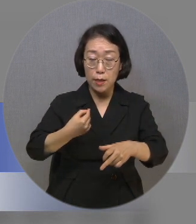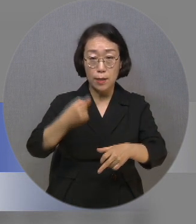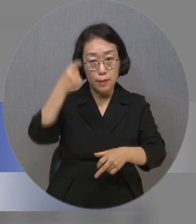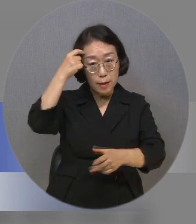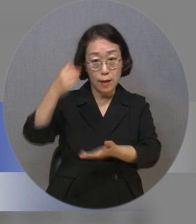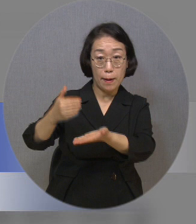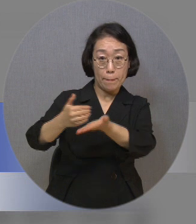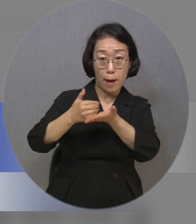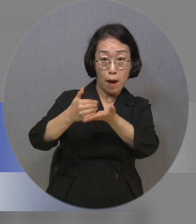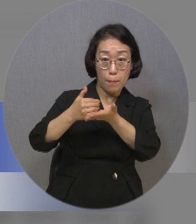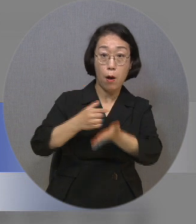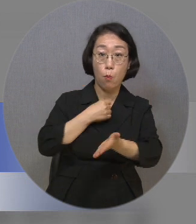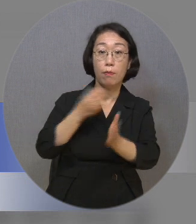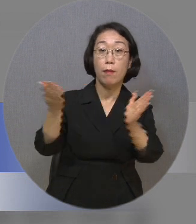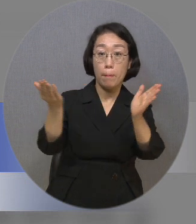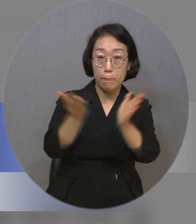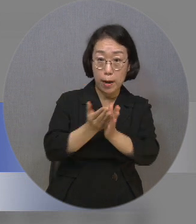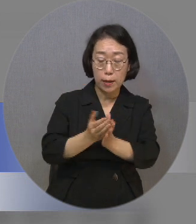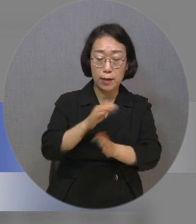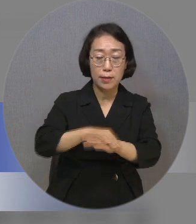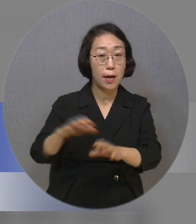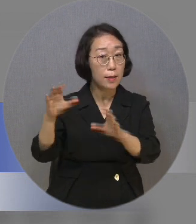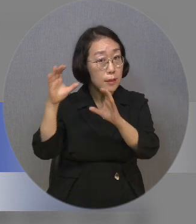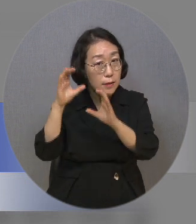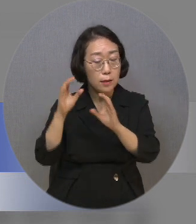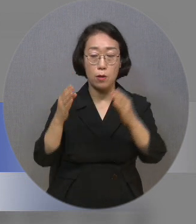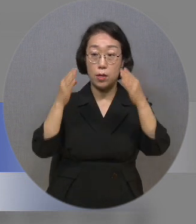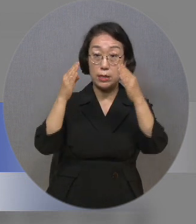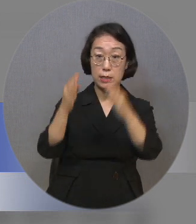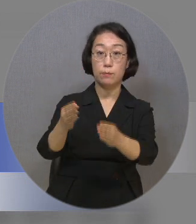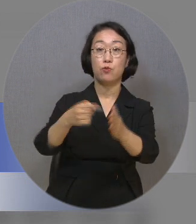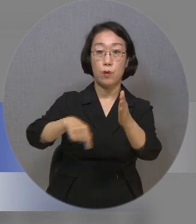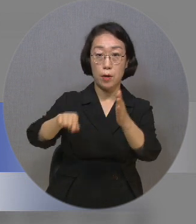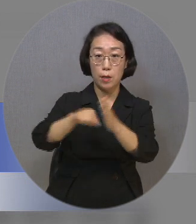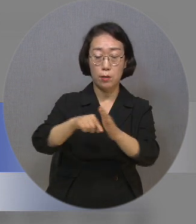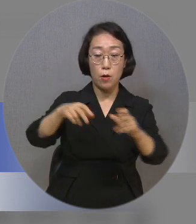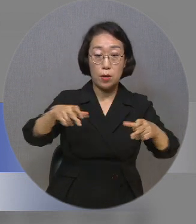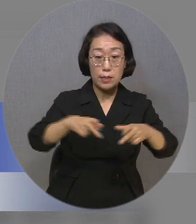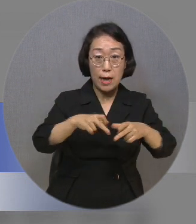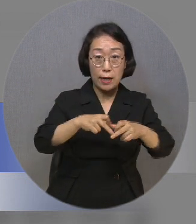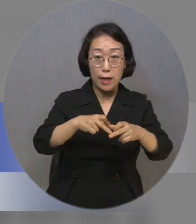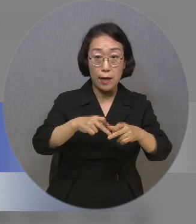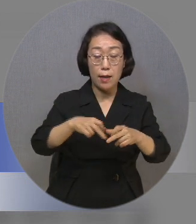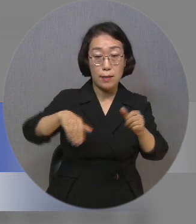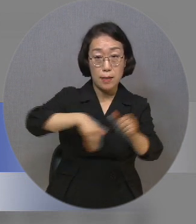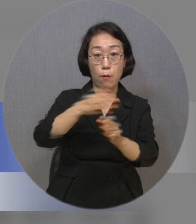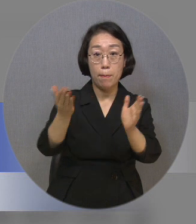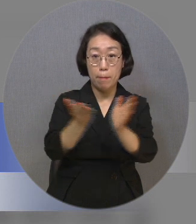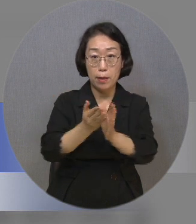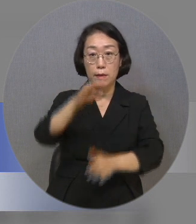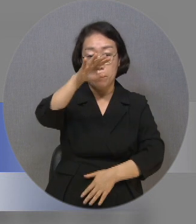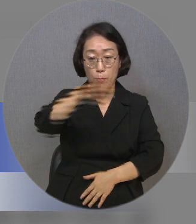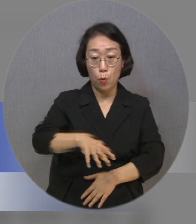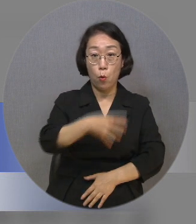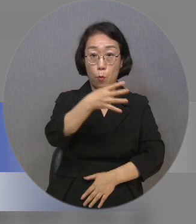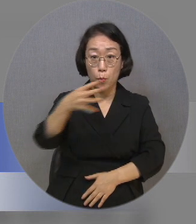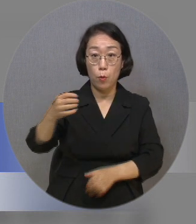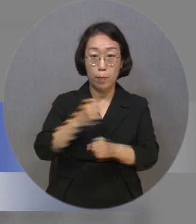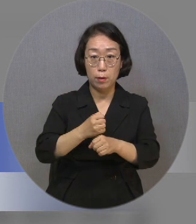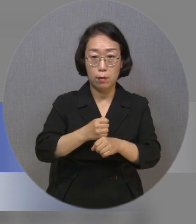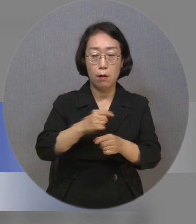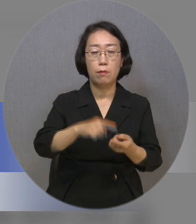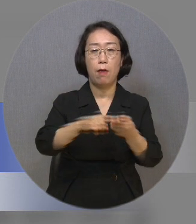의견과 요구를 최대한 직접 청취할 수 있도록 장애 유형에 맞는 조사표를 개발했고 이를